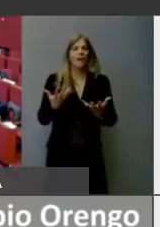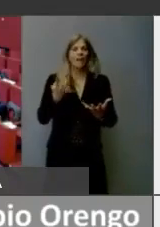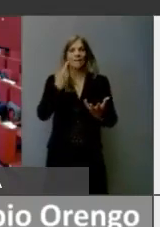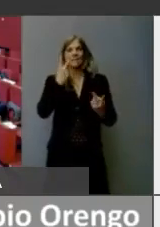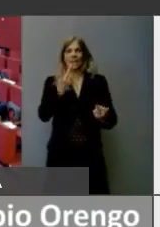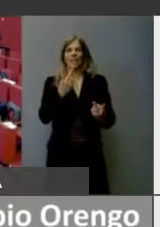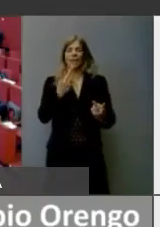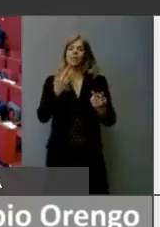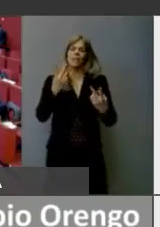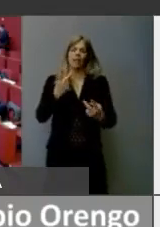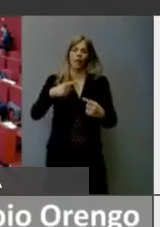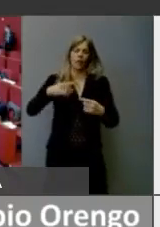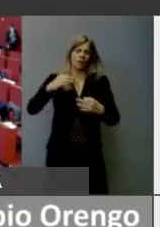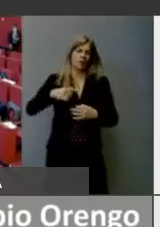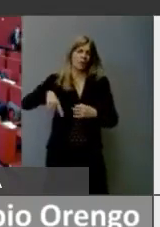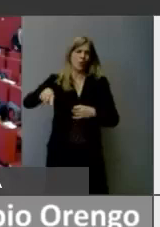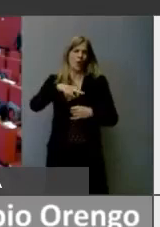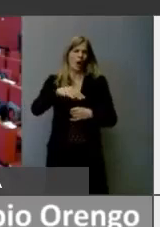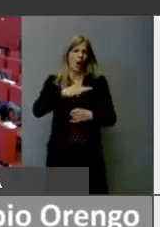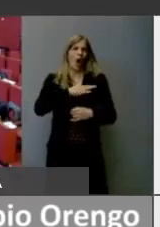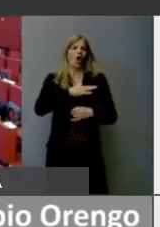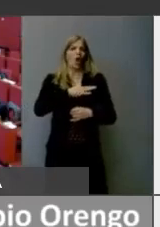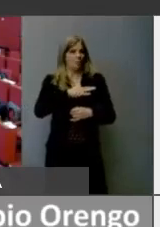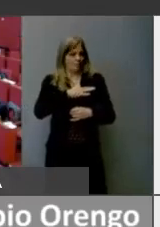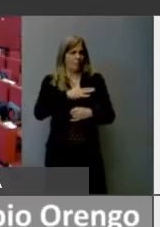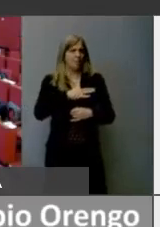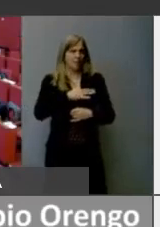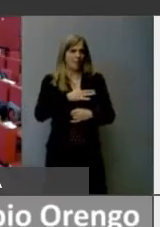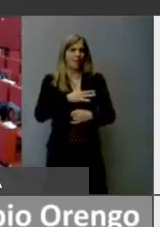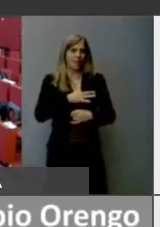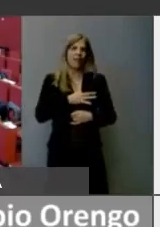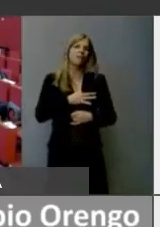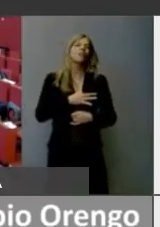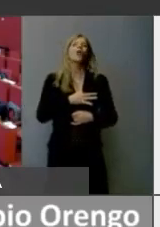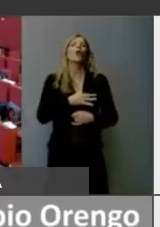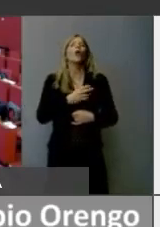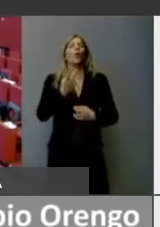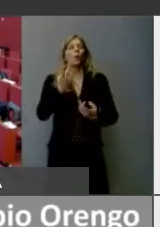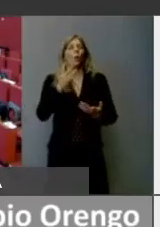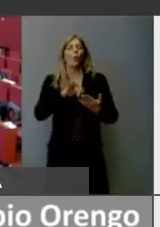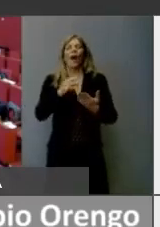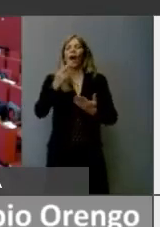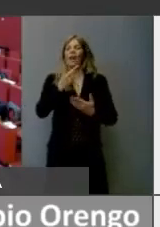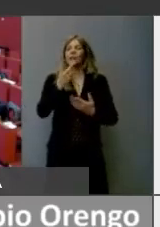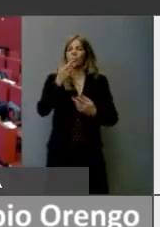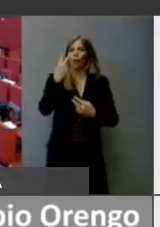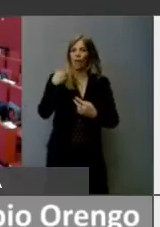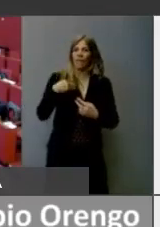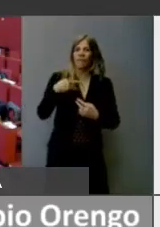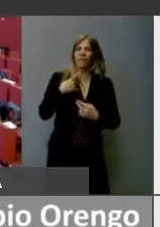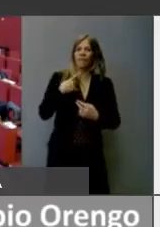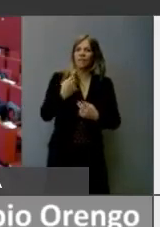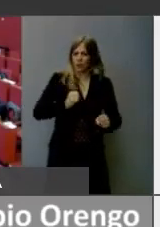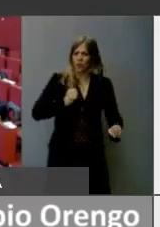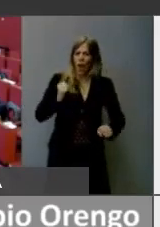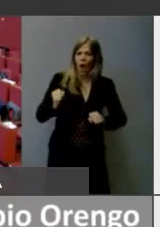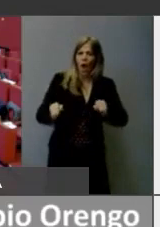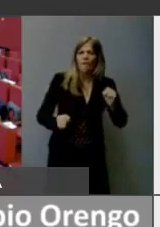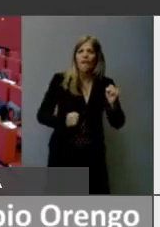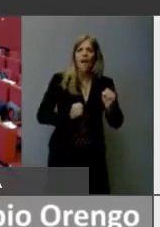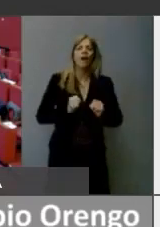tutti noi nel periodo in cui questa vita sofferta, però luminosa, si